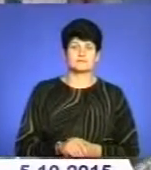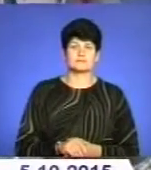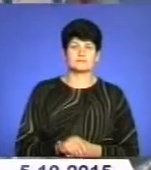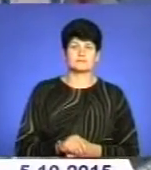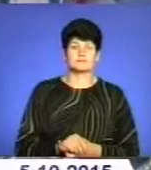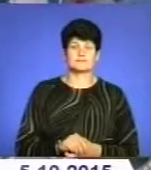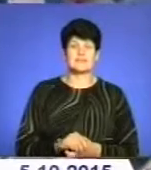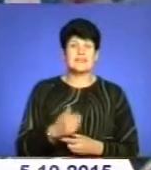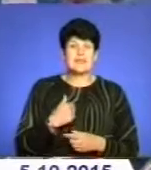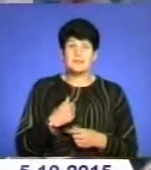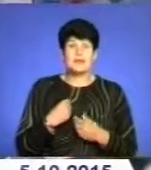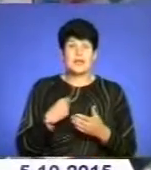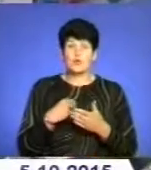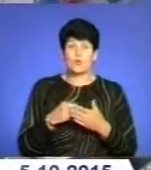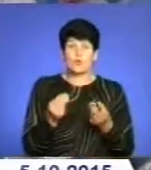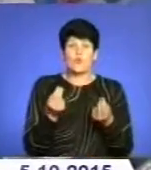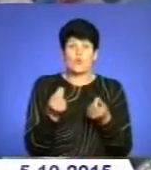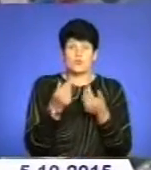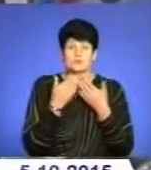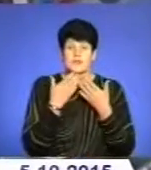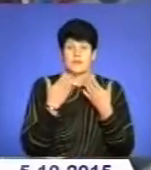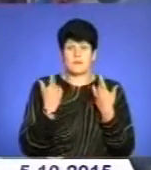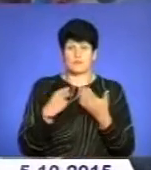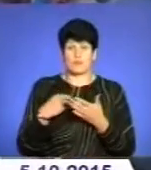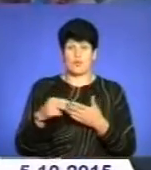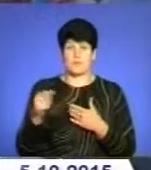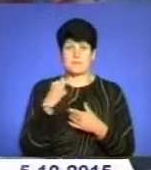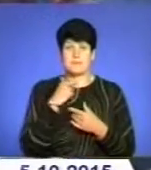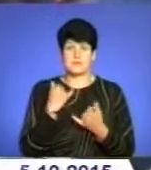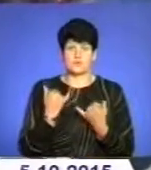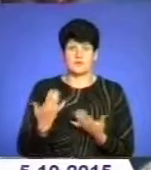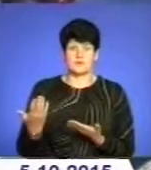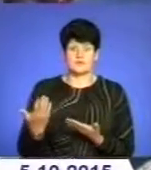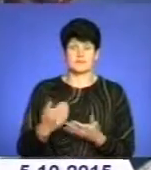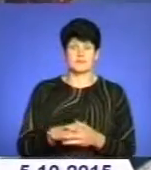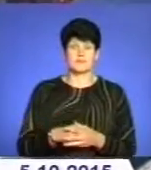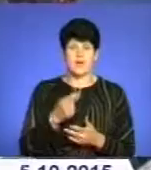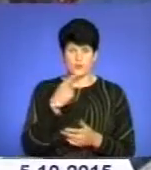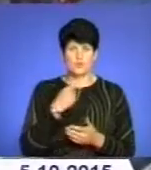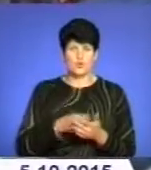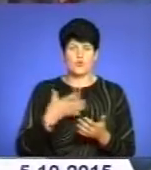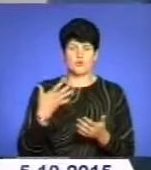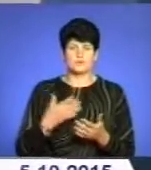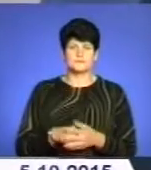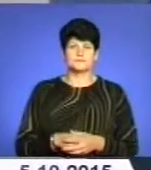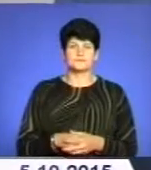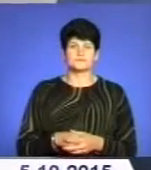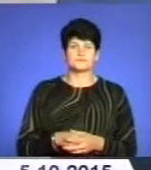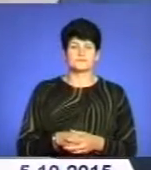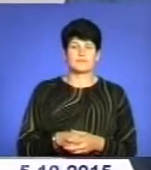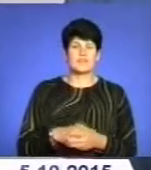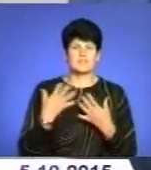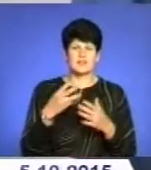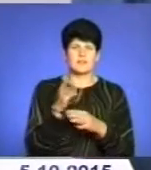Я би не купив, бо в мене грошей нема стільки, щоб купити м'ясо тепер. Ви кажете, що це дорого? Дорого. І вже не на